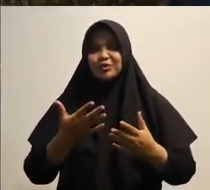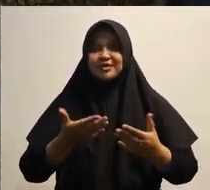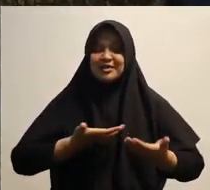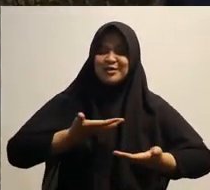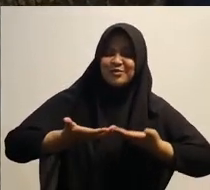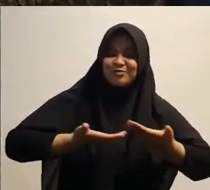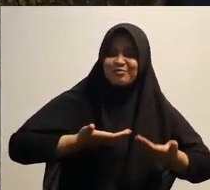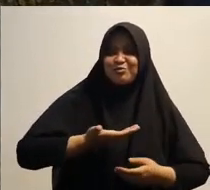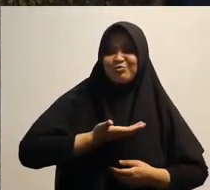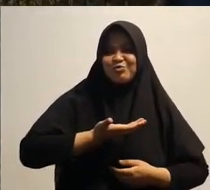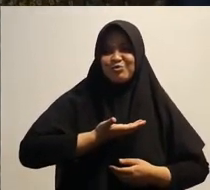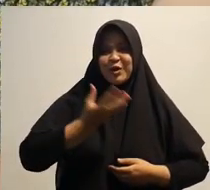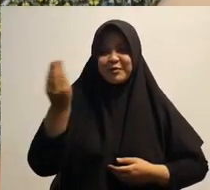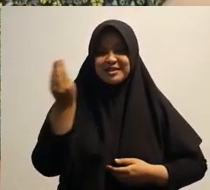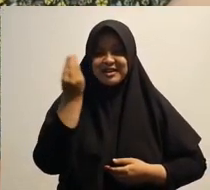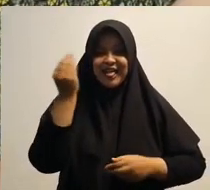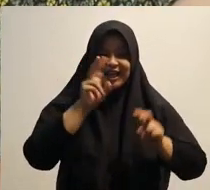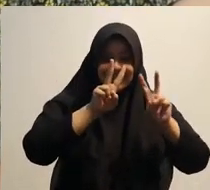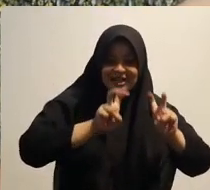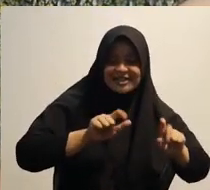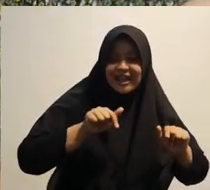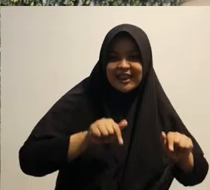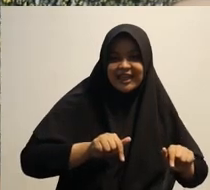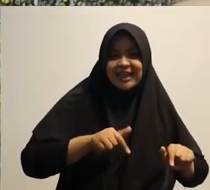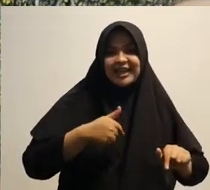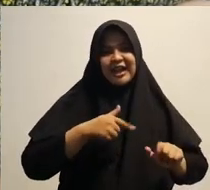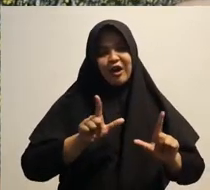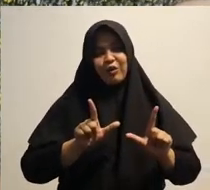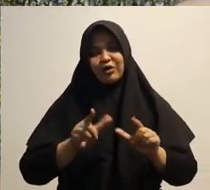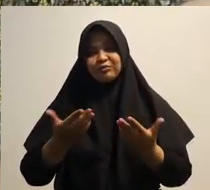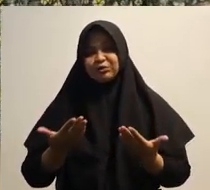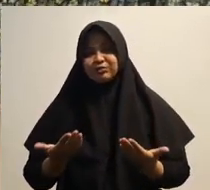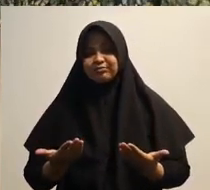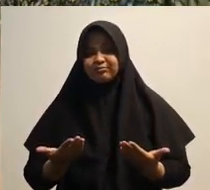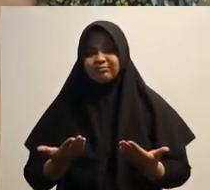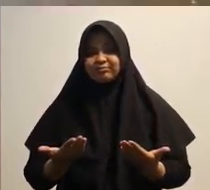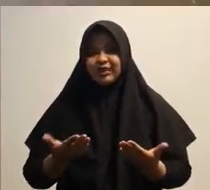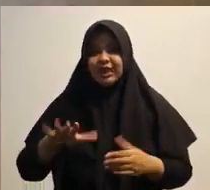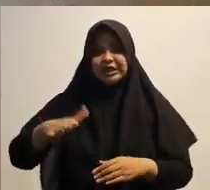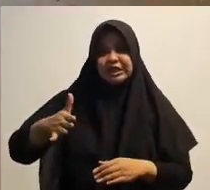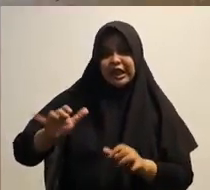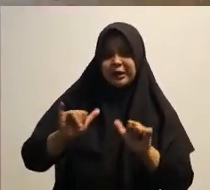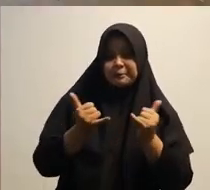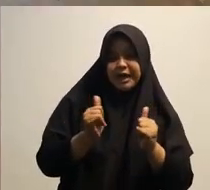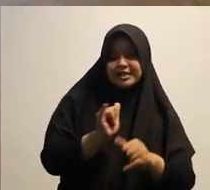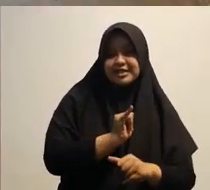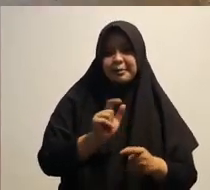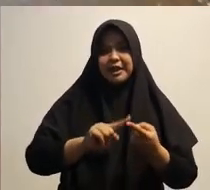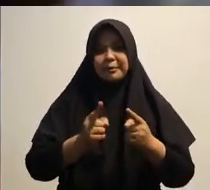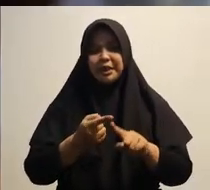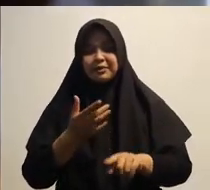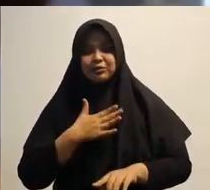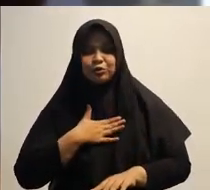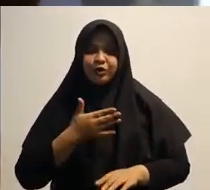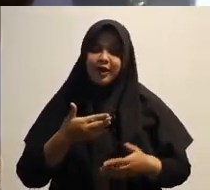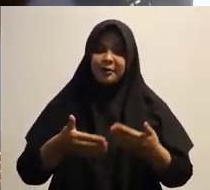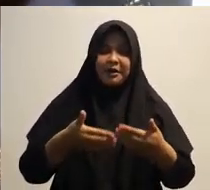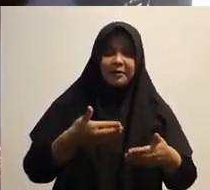begitu menikmati proses perjalanan riset ini. Ya, walaupun jadi jarang main sama teman-temanku sih.